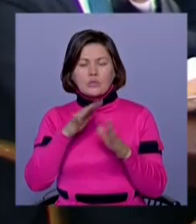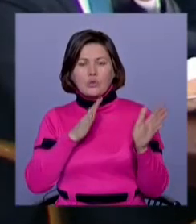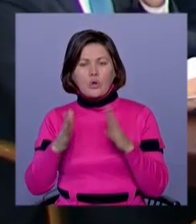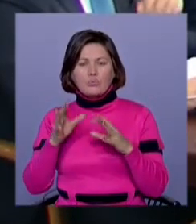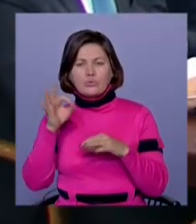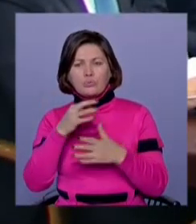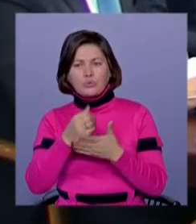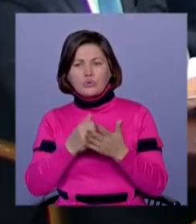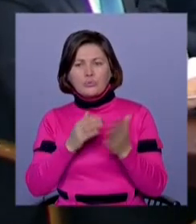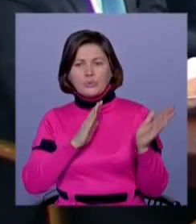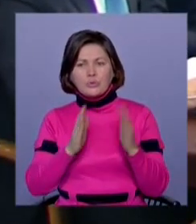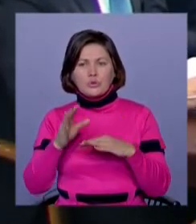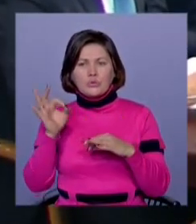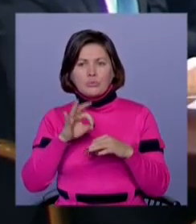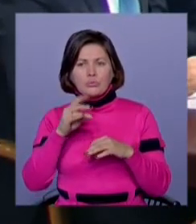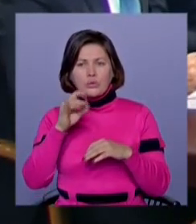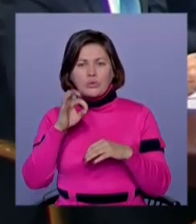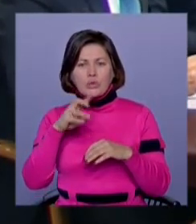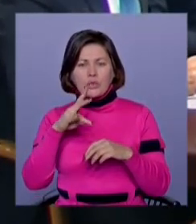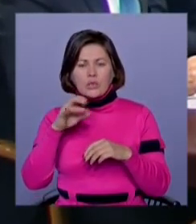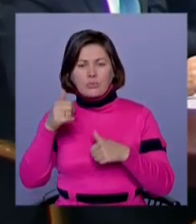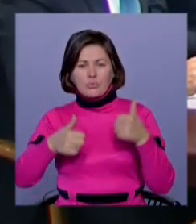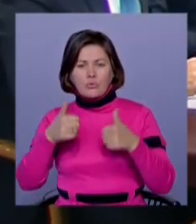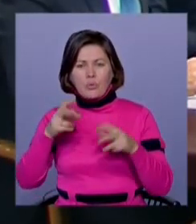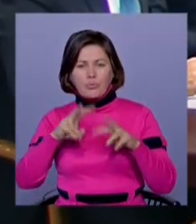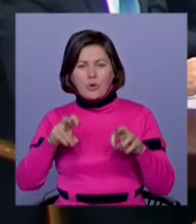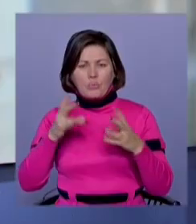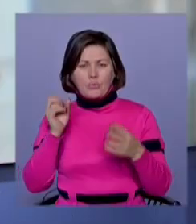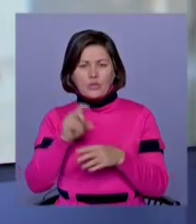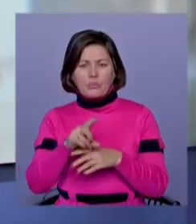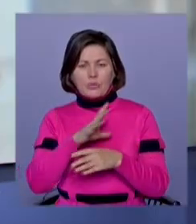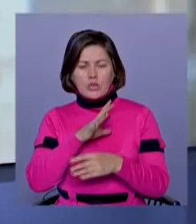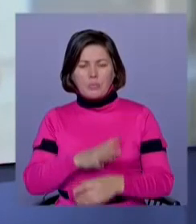тұрақтандыру қорларын қалыптастыруды мониторингтеп отыруды тапсырамын.